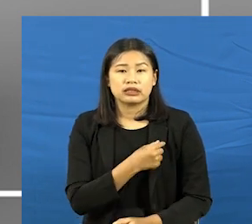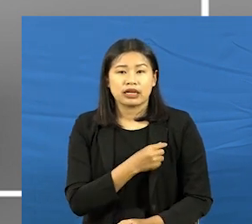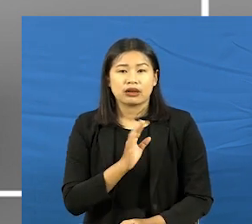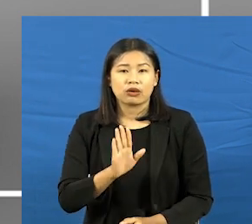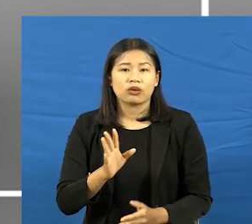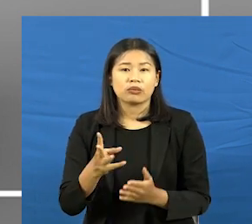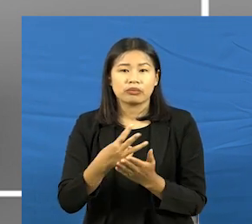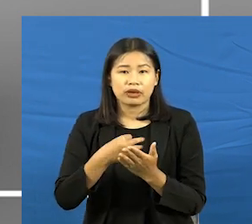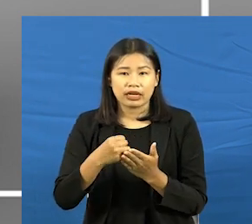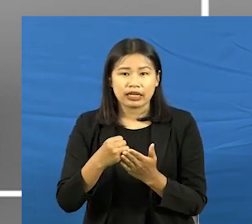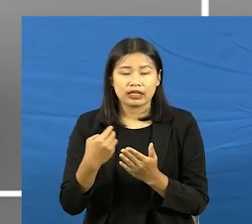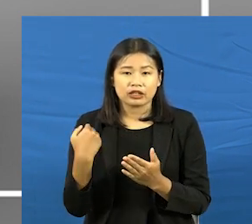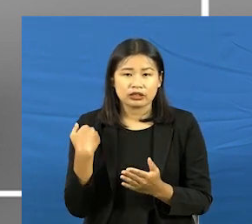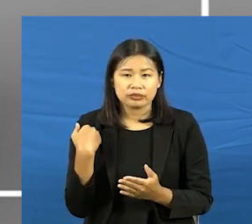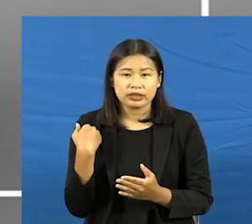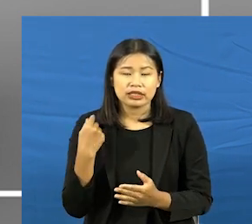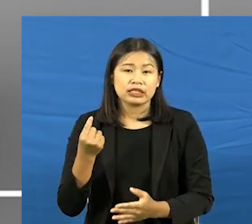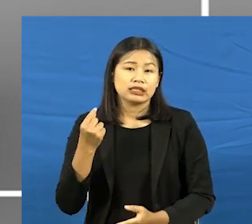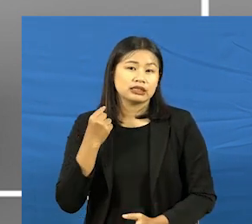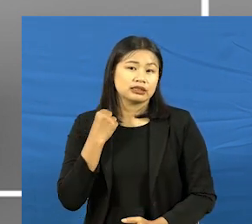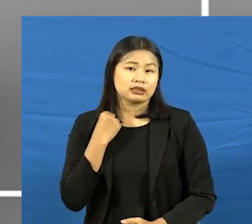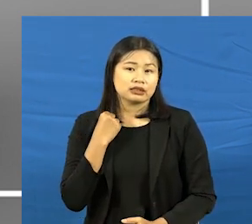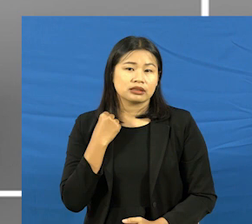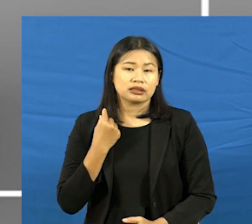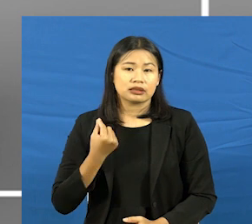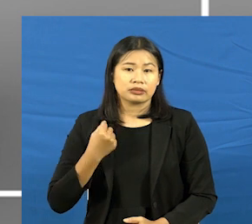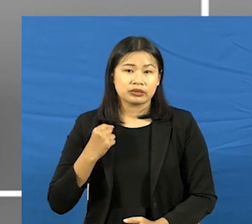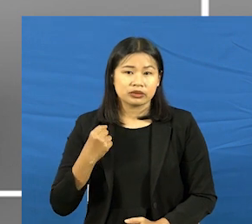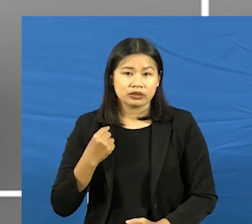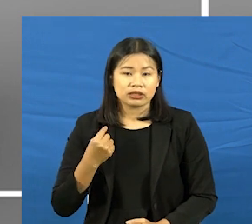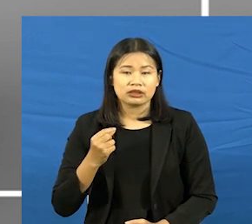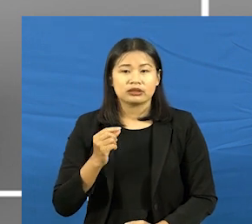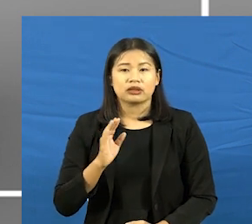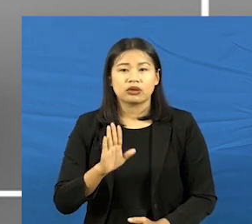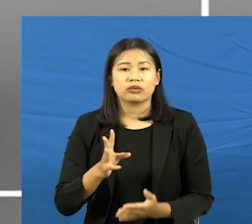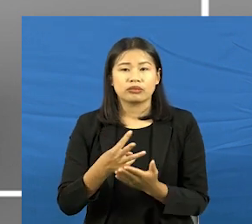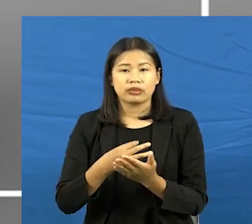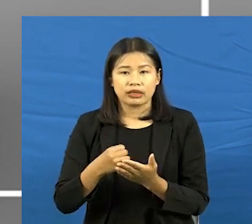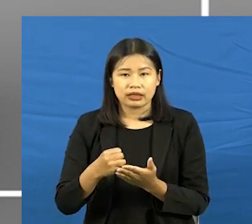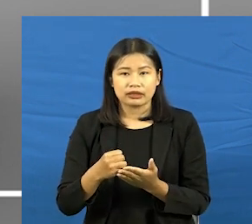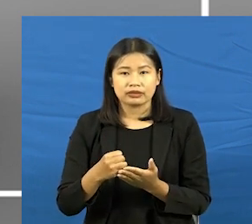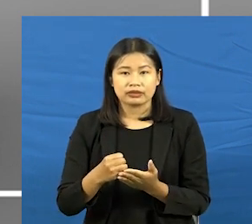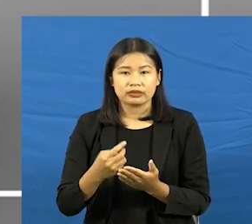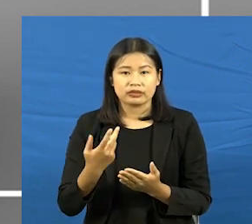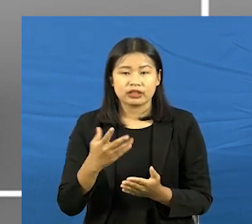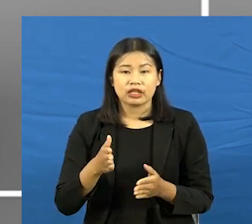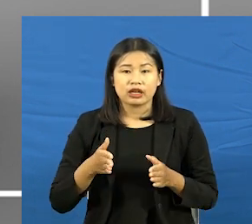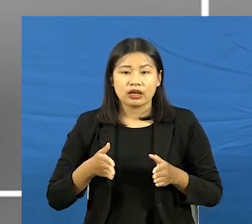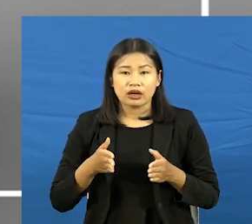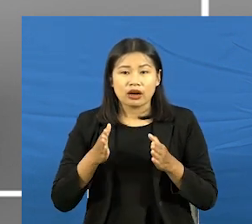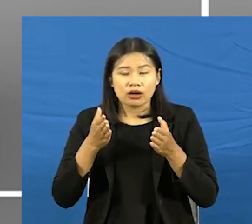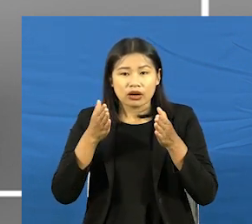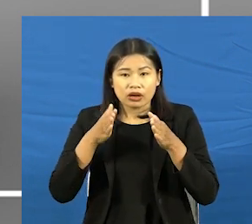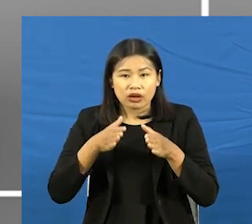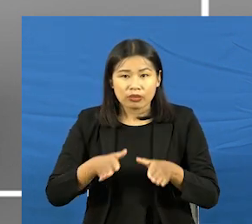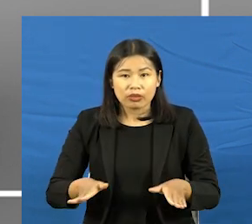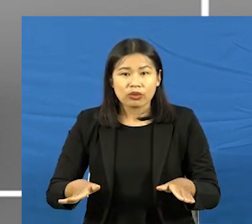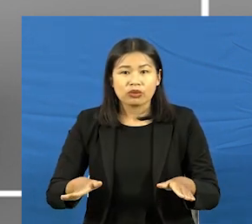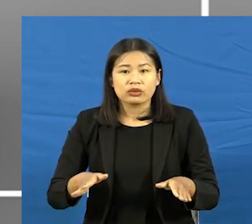ยาลัยนะครับแล้วก็ห้อยเข็มเล็กๆที่เขาเรียกว่าตุ้งติ้งนะครับตรงเชิ้ตเสื้อนะครับกระโปร